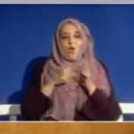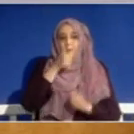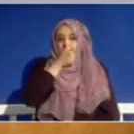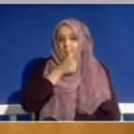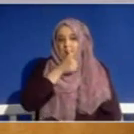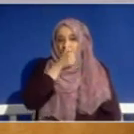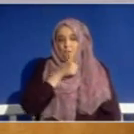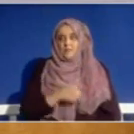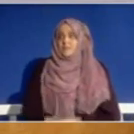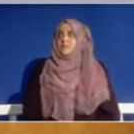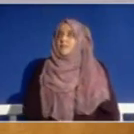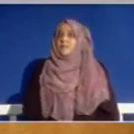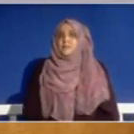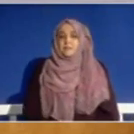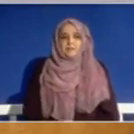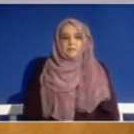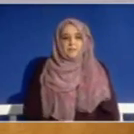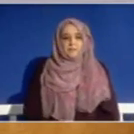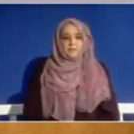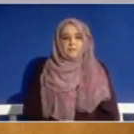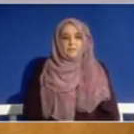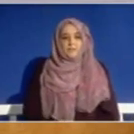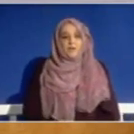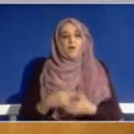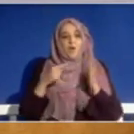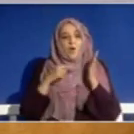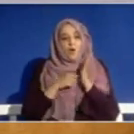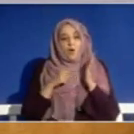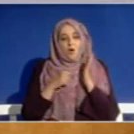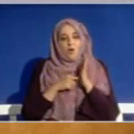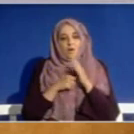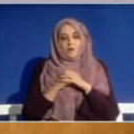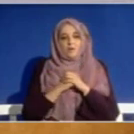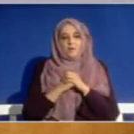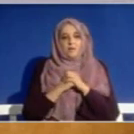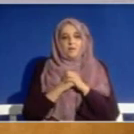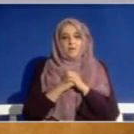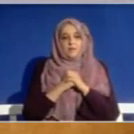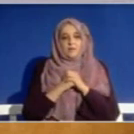جاره. فلما زاره النبي صلى الله عليه وسلم، وكان اليهودي